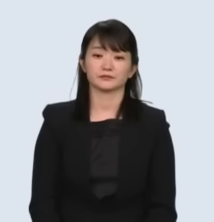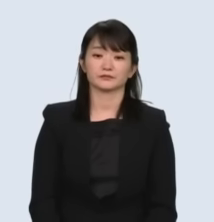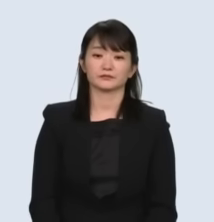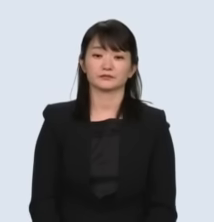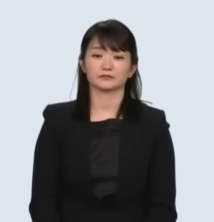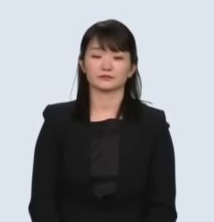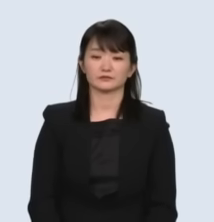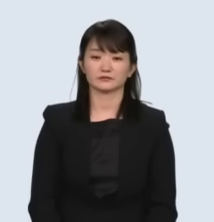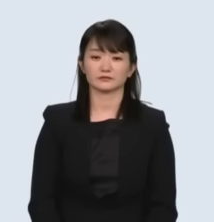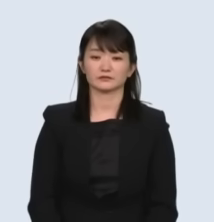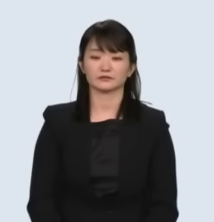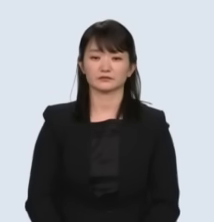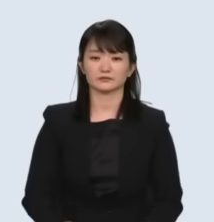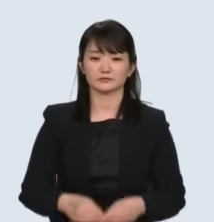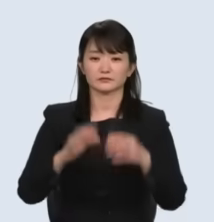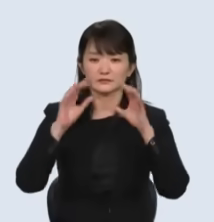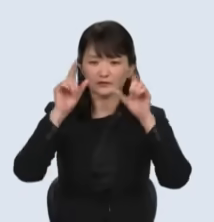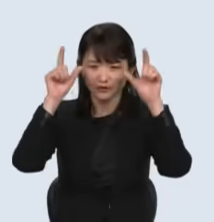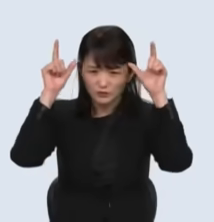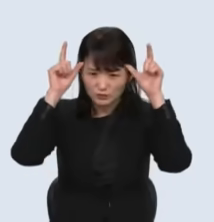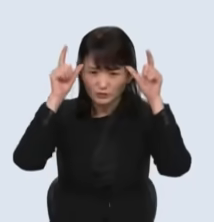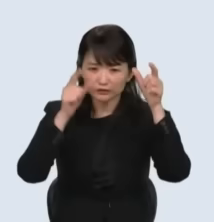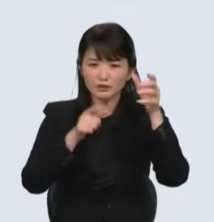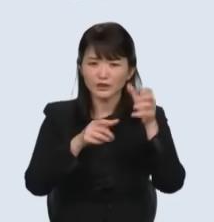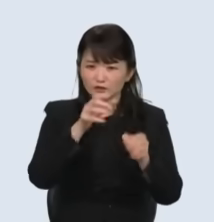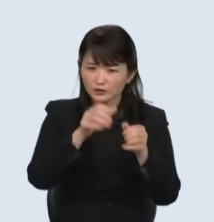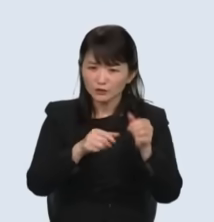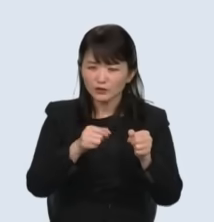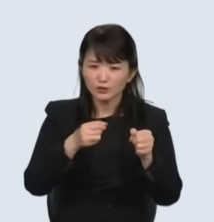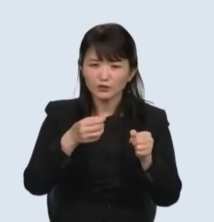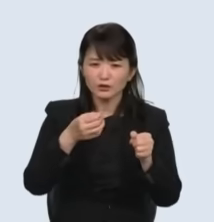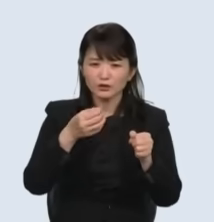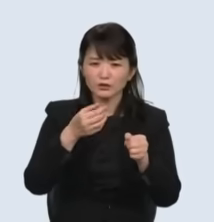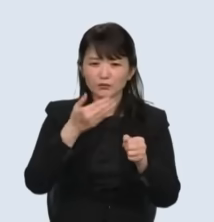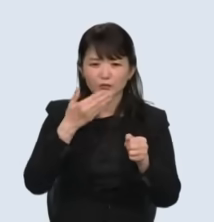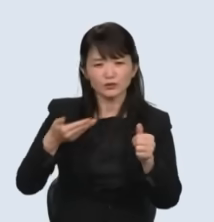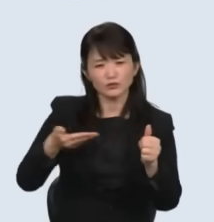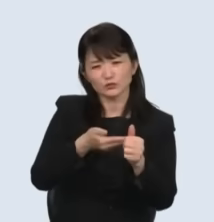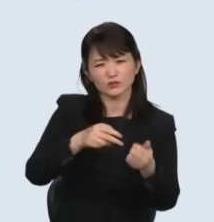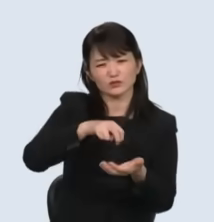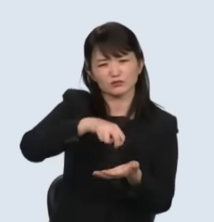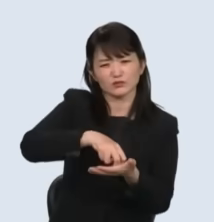송아지 점맥이고 사료하고 무릎에 간 게 젖을 너무 많이 짜서 그래요.